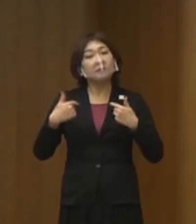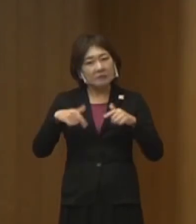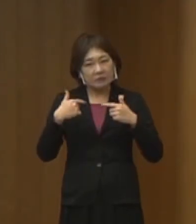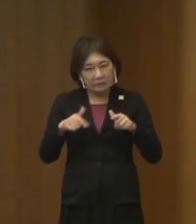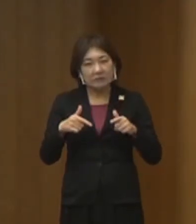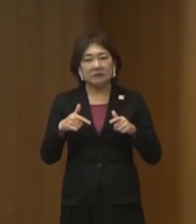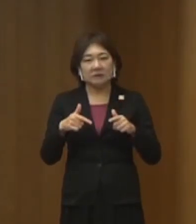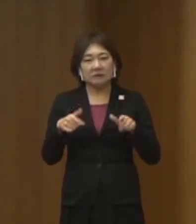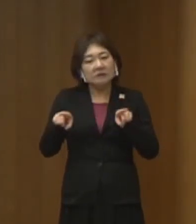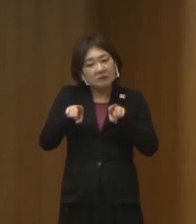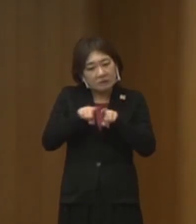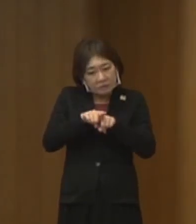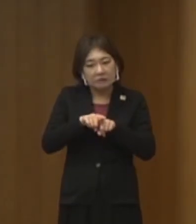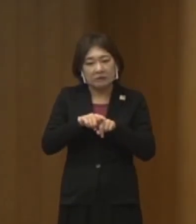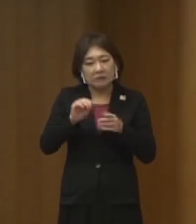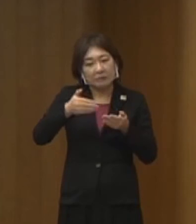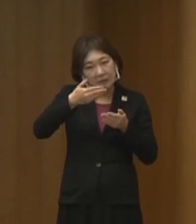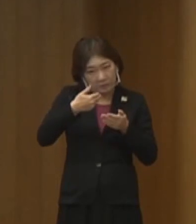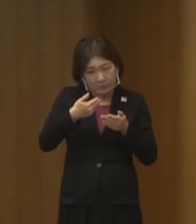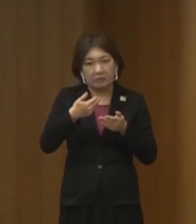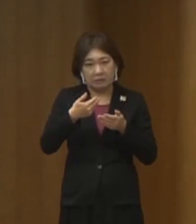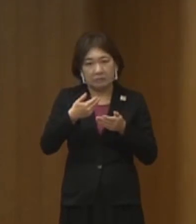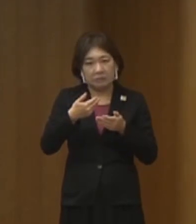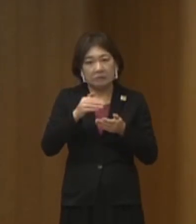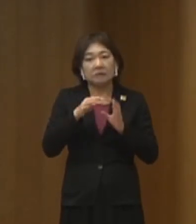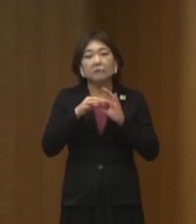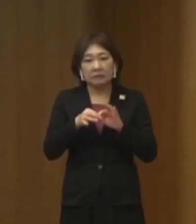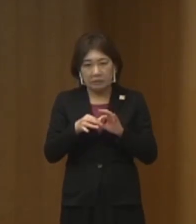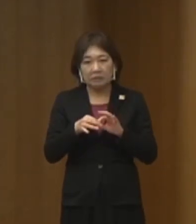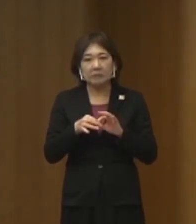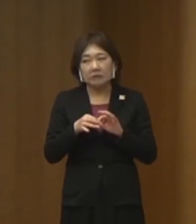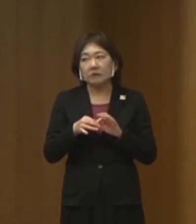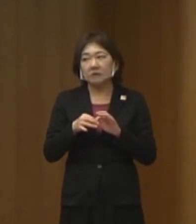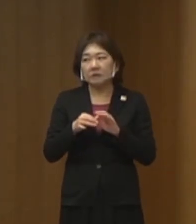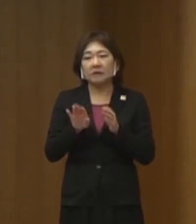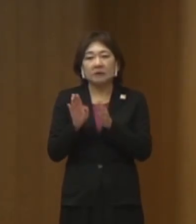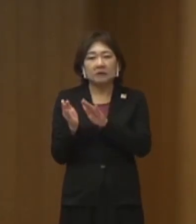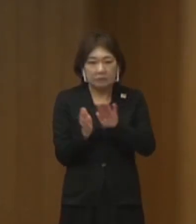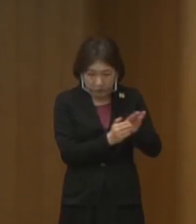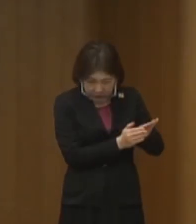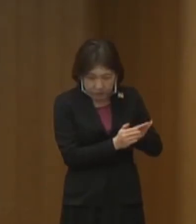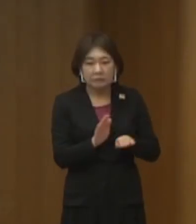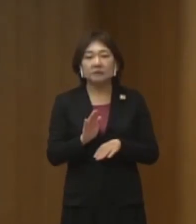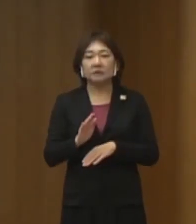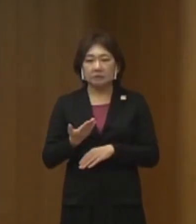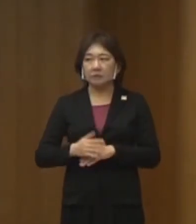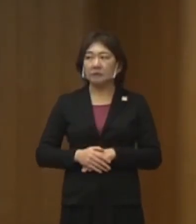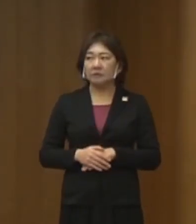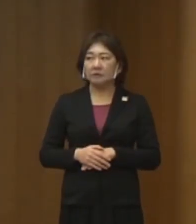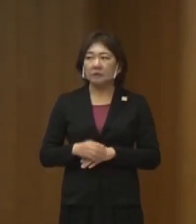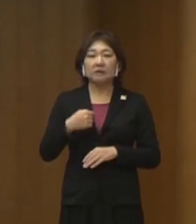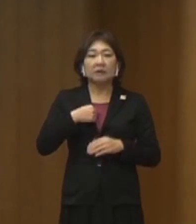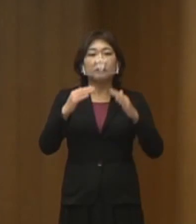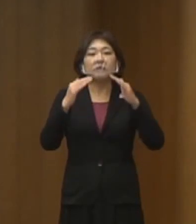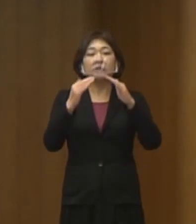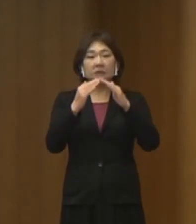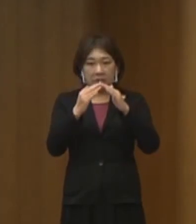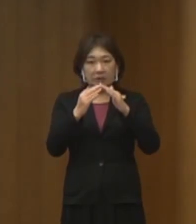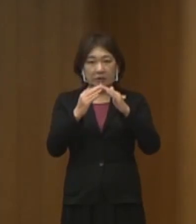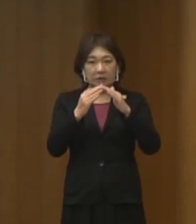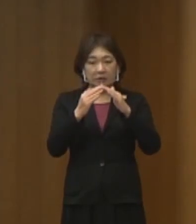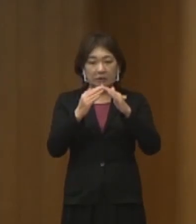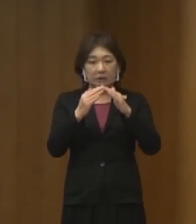飯を食べているわけでありますので、まあ、そういった方は当然、除くわけですけれども、さっき言ったように自宅で、例